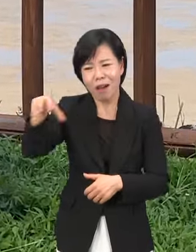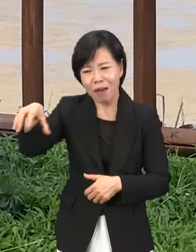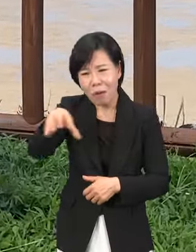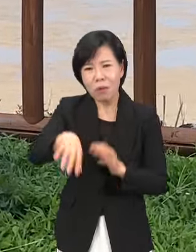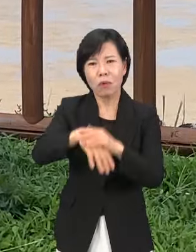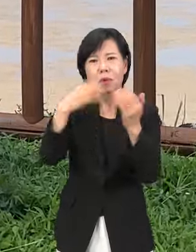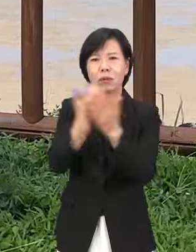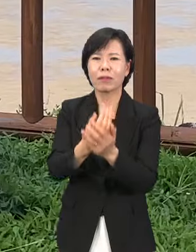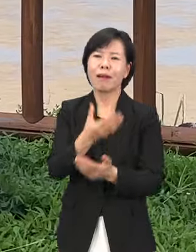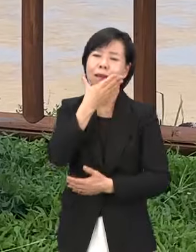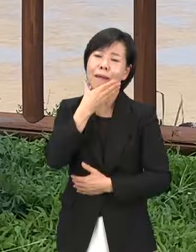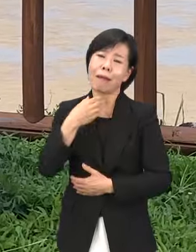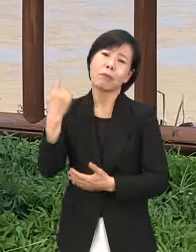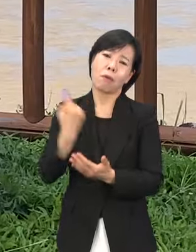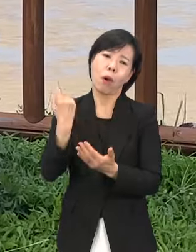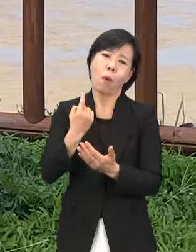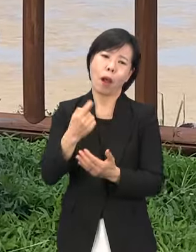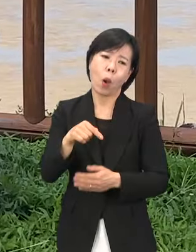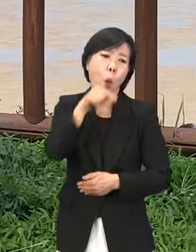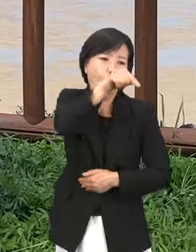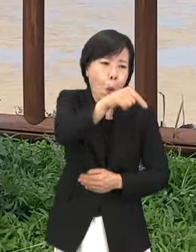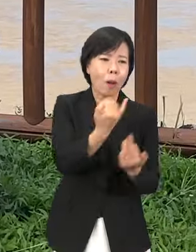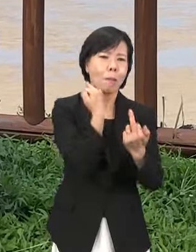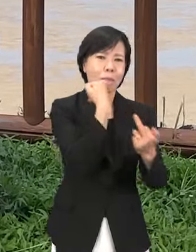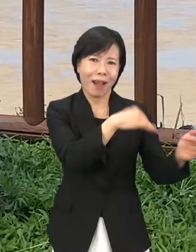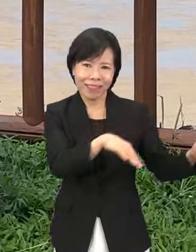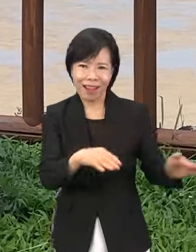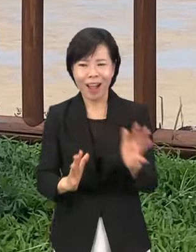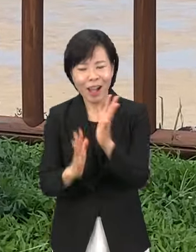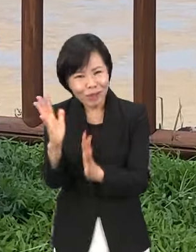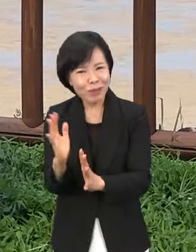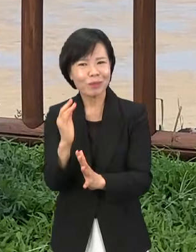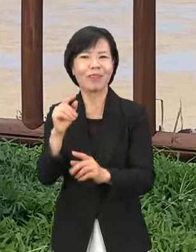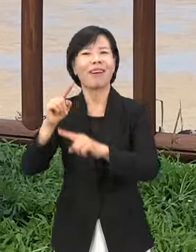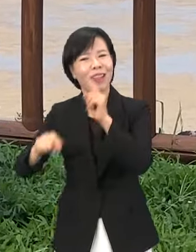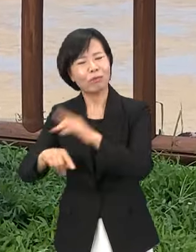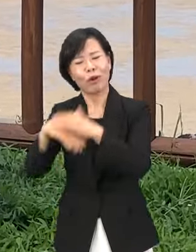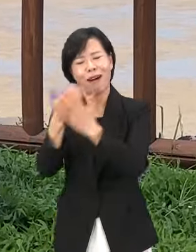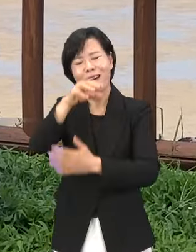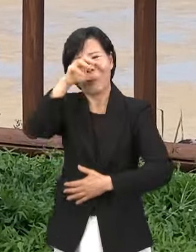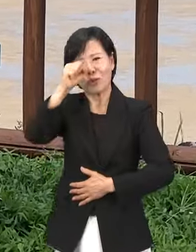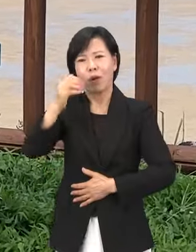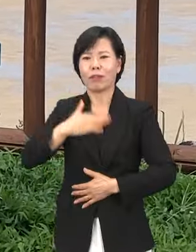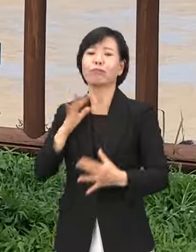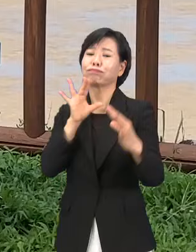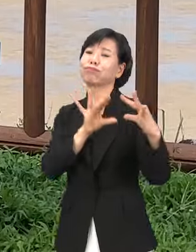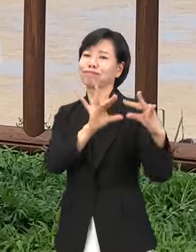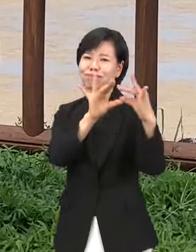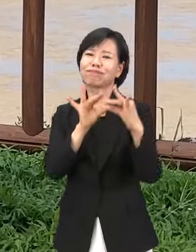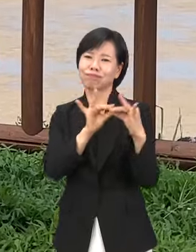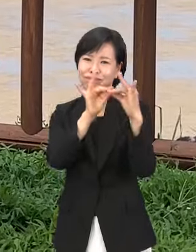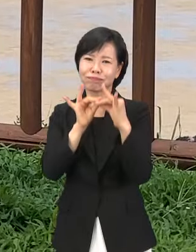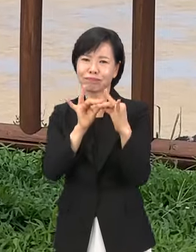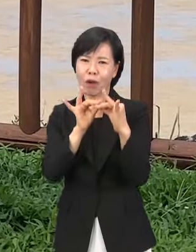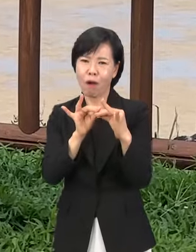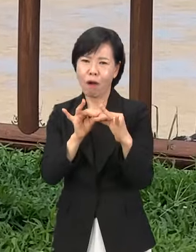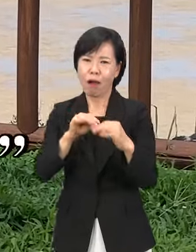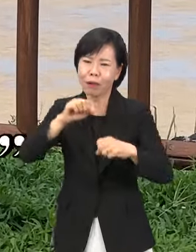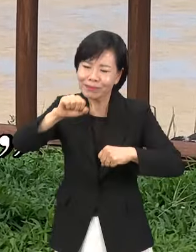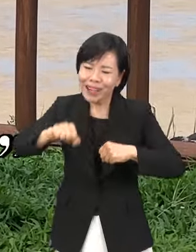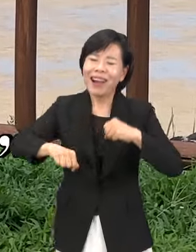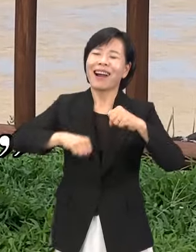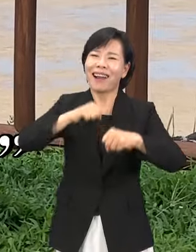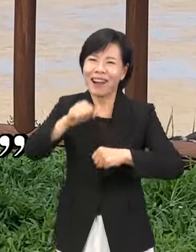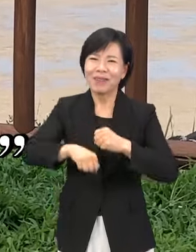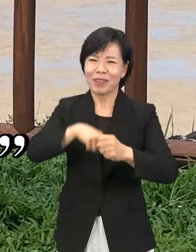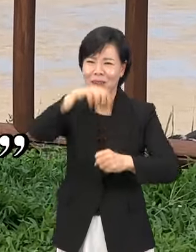그렇죠. 어딜 가든 이렇게 힐링이 되고. 맞아요. 조금만 가면 바다고, 나무고, 산이고 이러니까. 맞아요. 저도 그게 공감합니다. 그냥